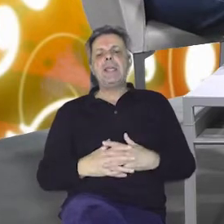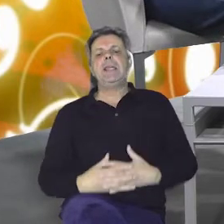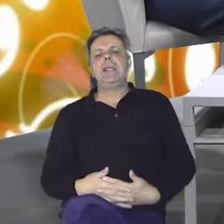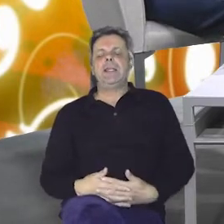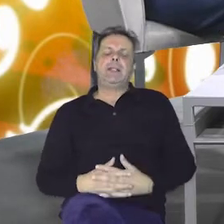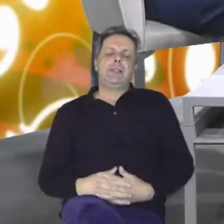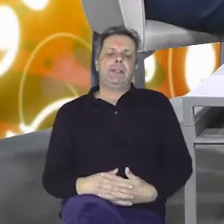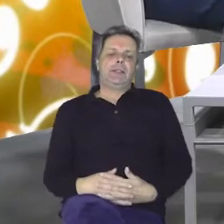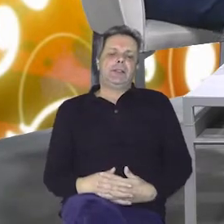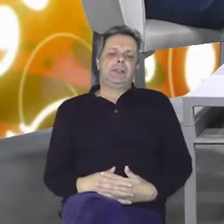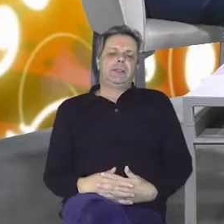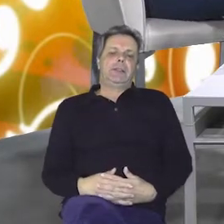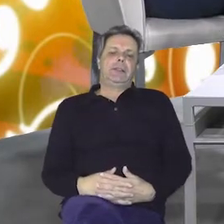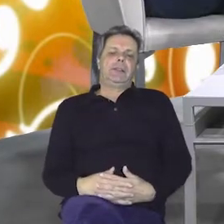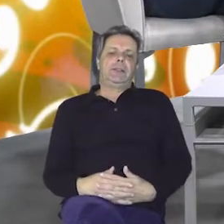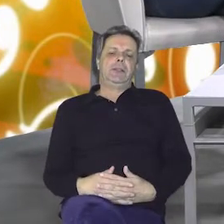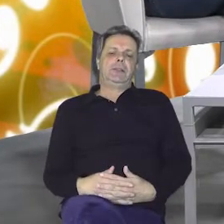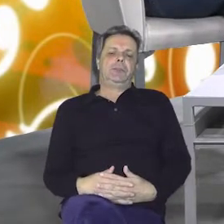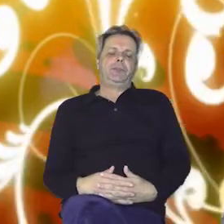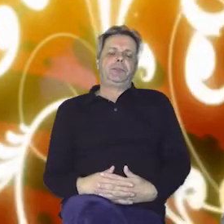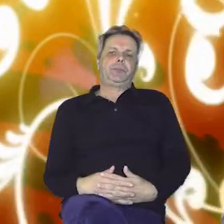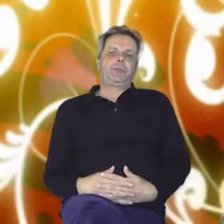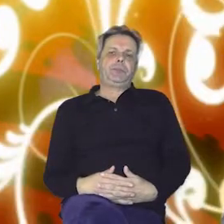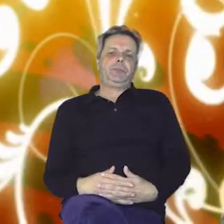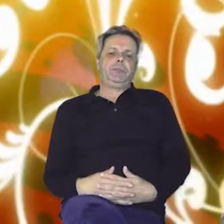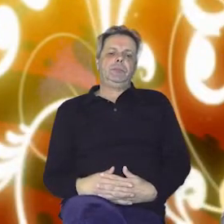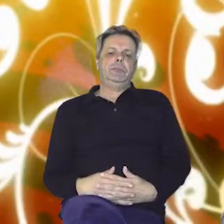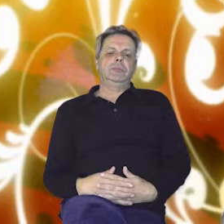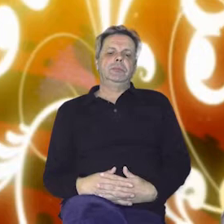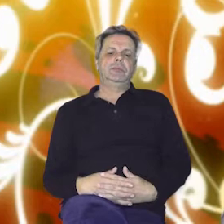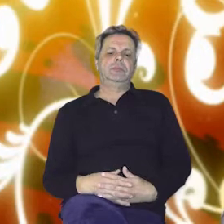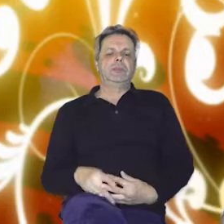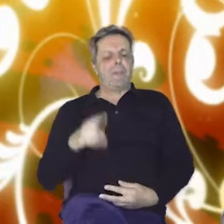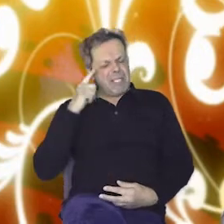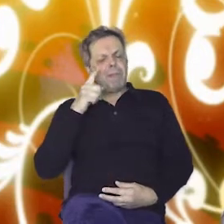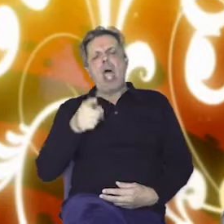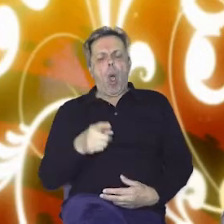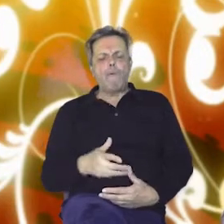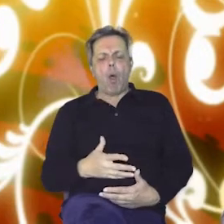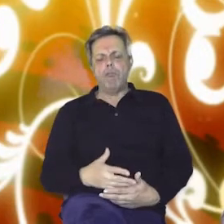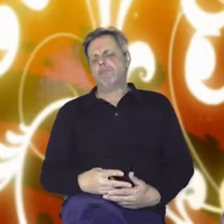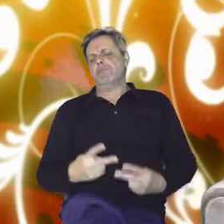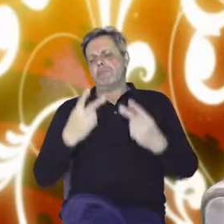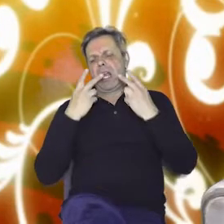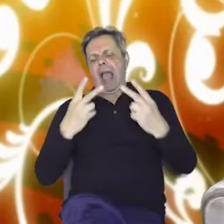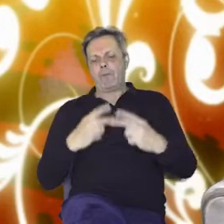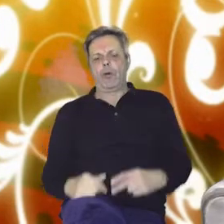isteći, jer je ovo, za mene je ovo sukus ove knjige. Što pročitat ću